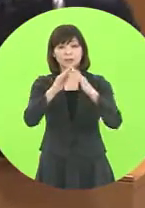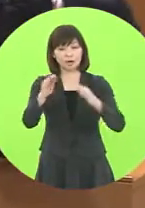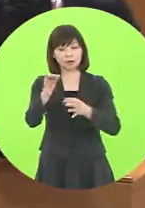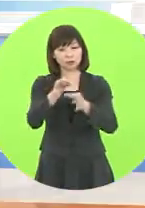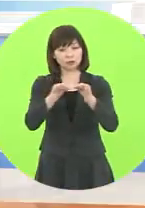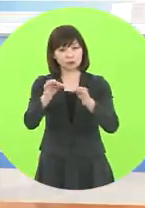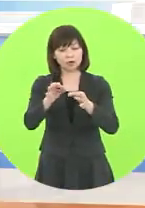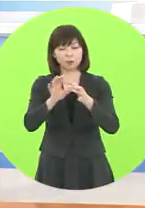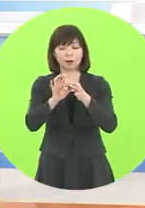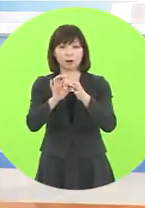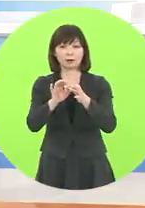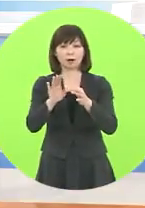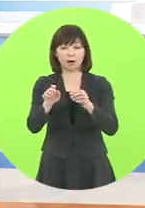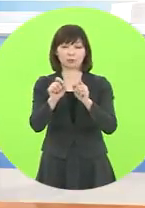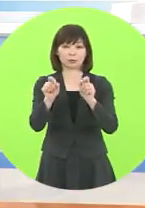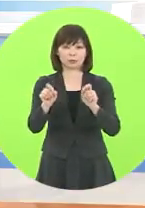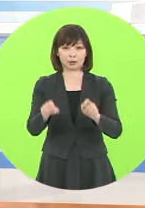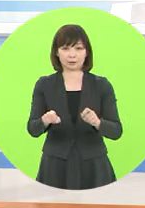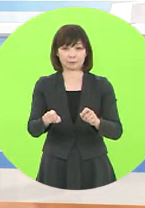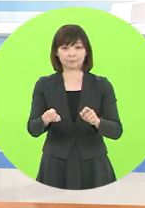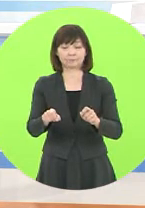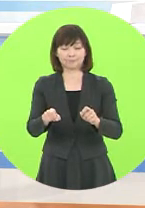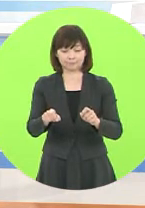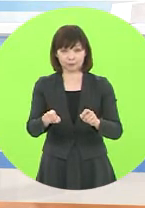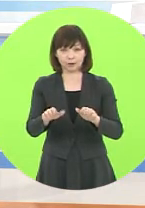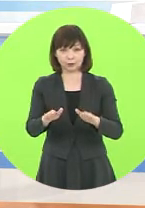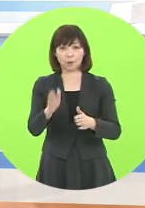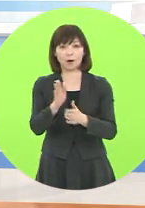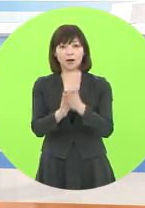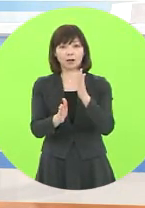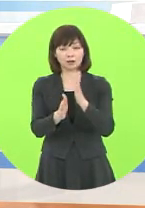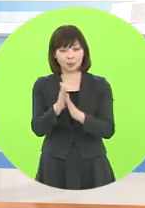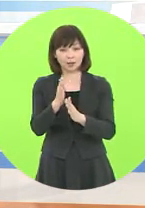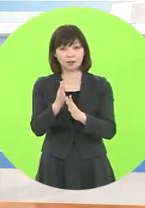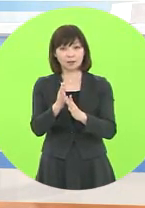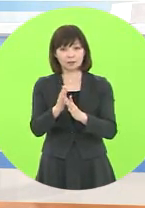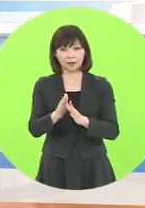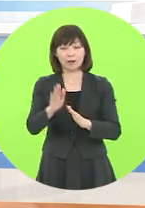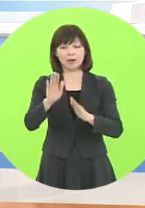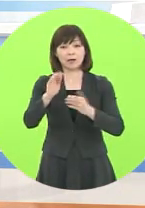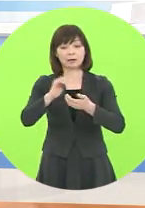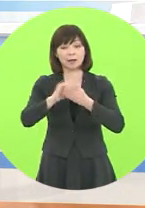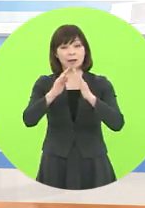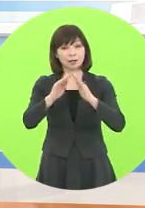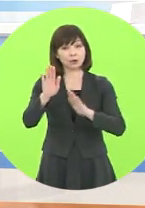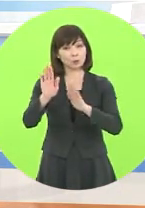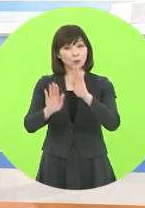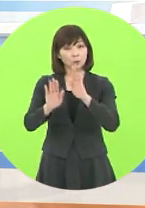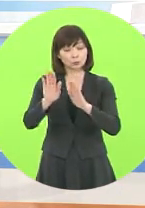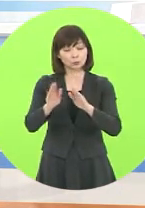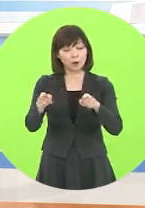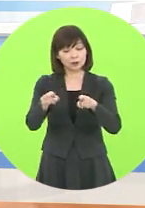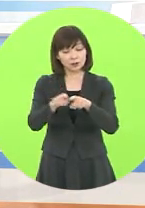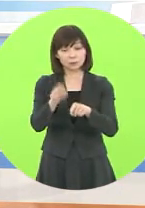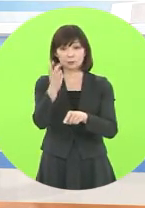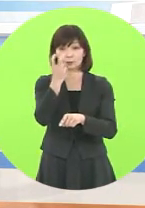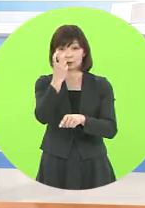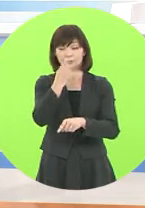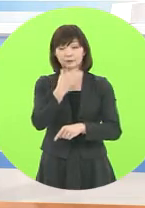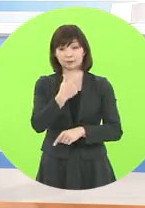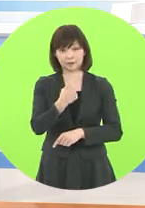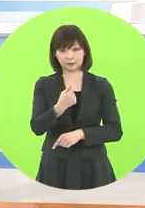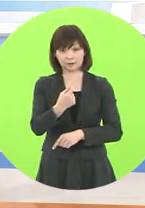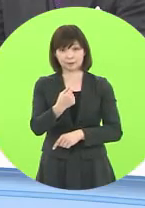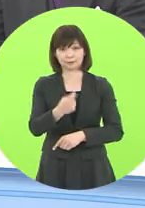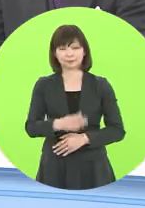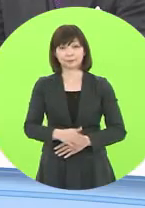く影響を与える問題ですので、今日は改めて定例会での審議の様子を皆さんと一緒に確認していきたいと